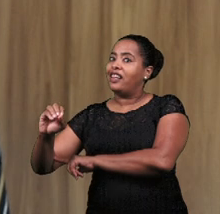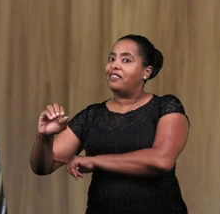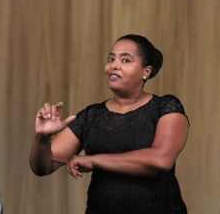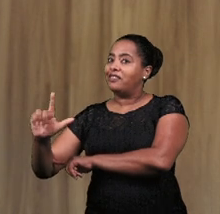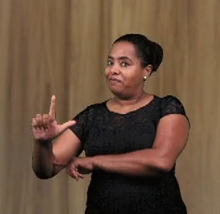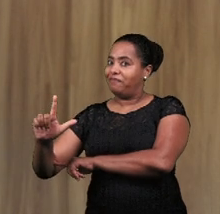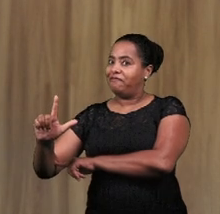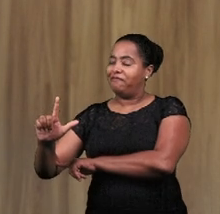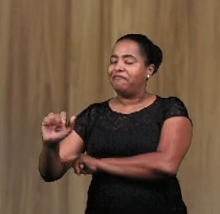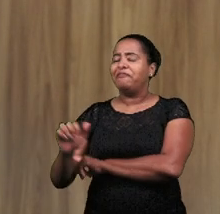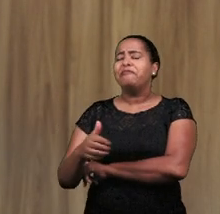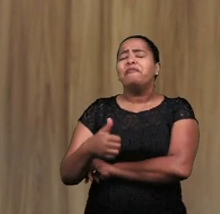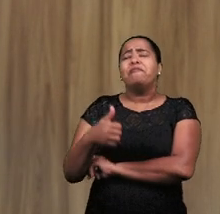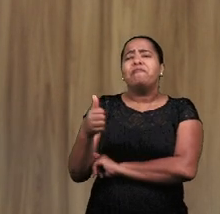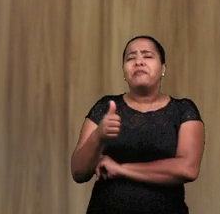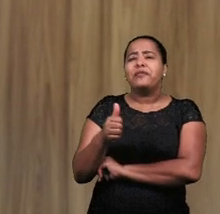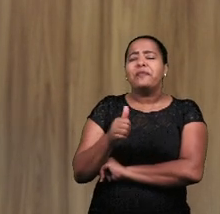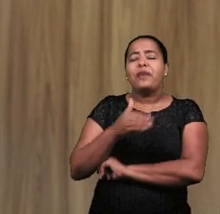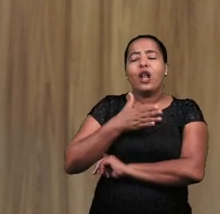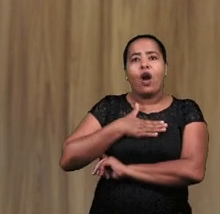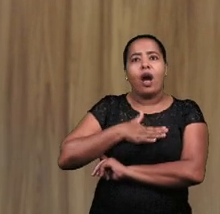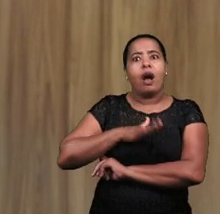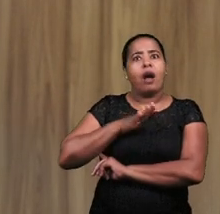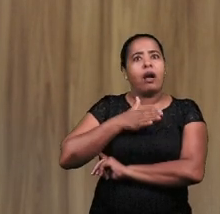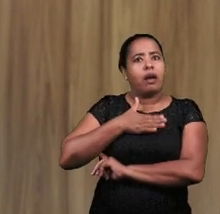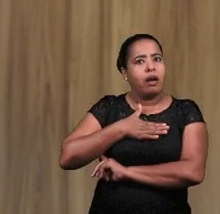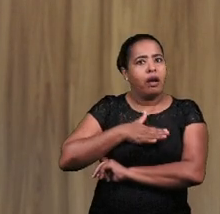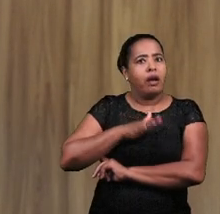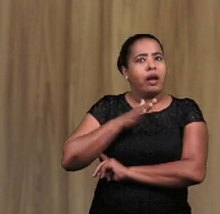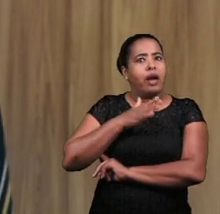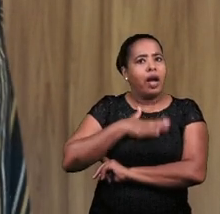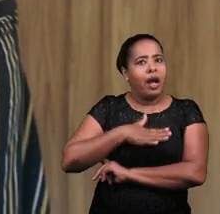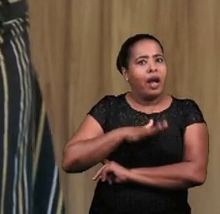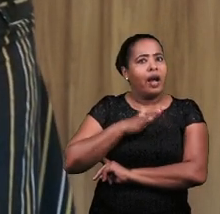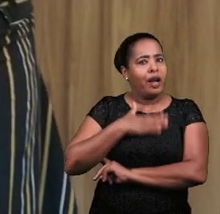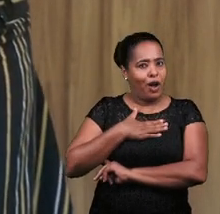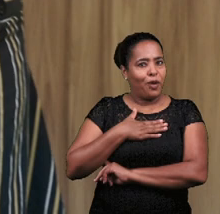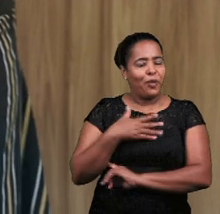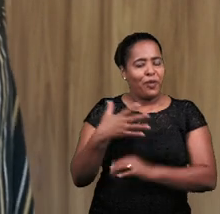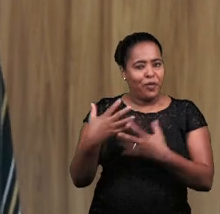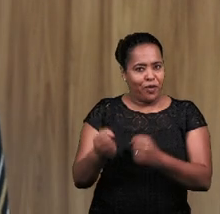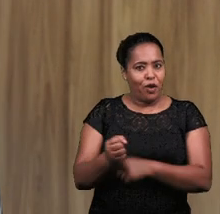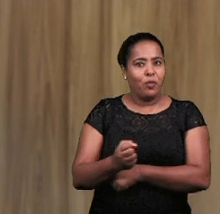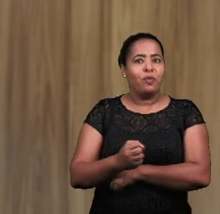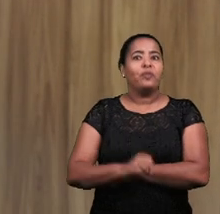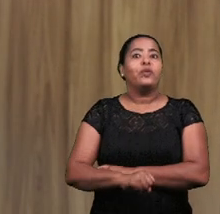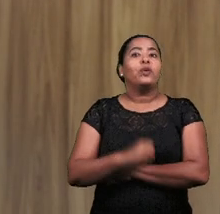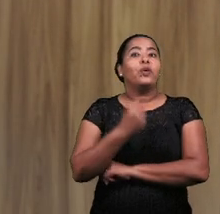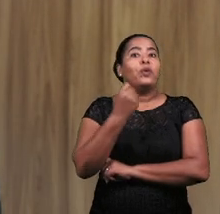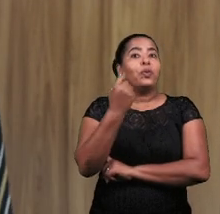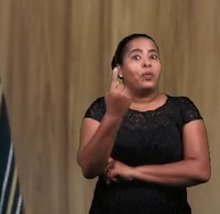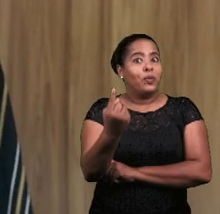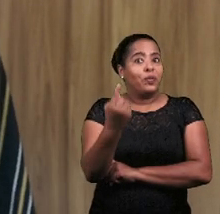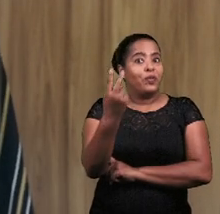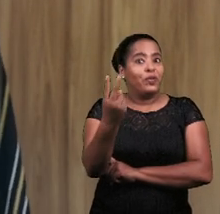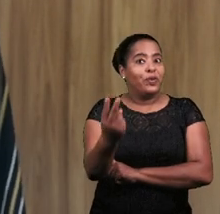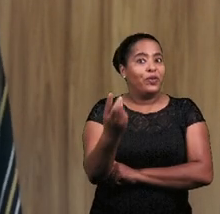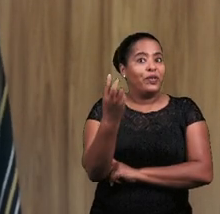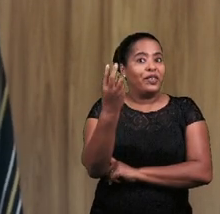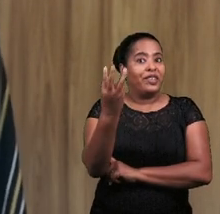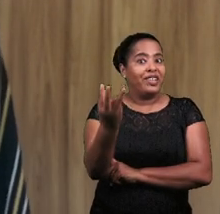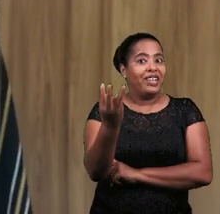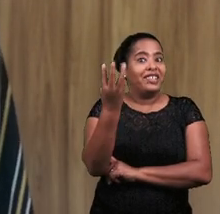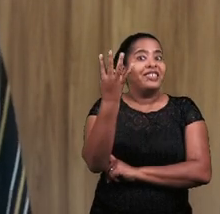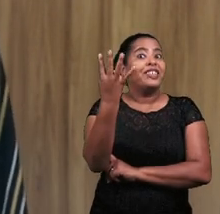D'abord, nous allons jouer doucement et avec tranquillité. Nous allons compter 1, 2,